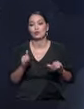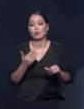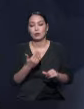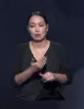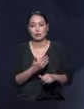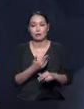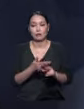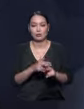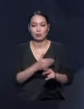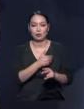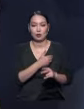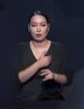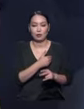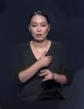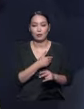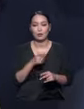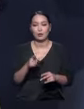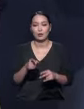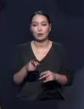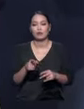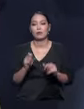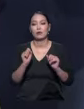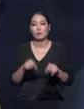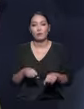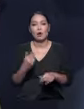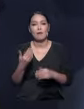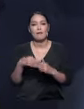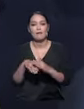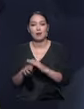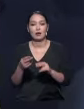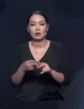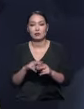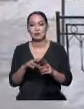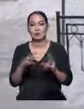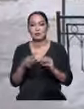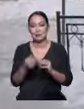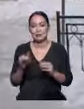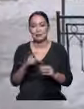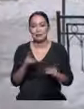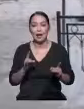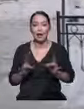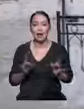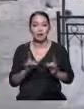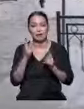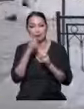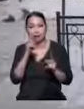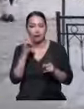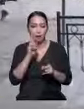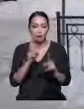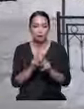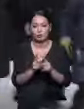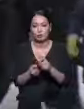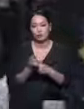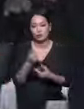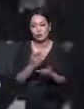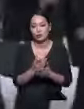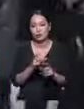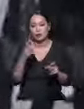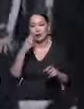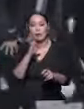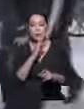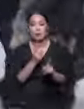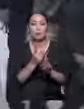большом. Она просто дает возможность выхода чаще всего их агрессии. Специалисты рекомендуют родителям школьников обратиться в